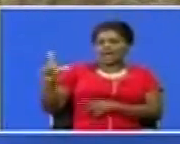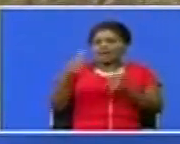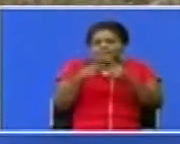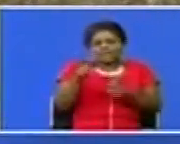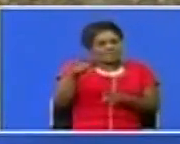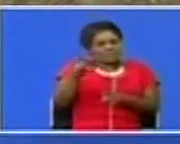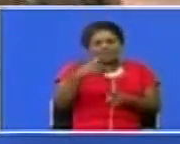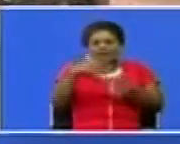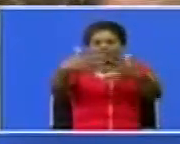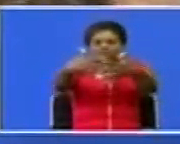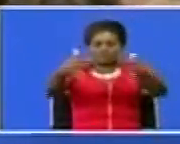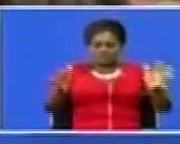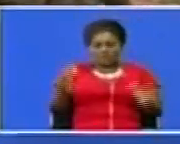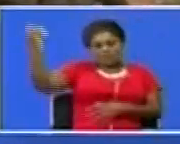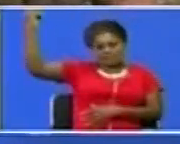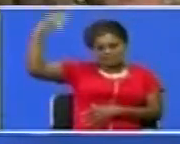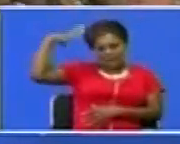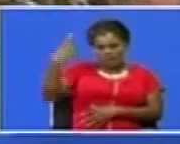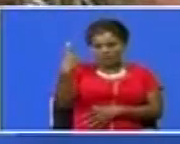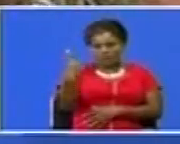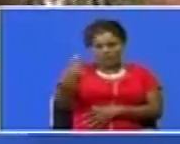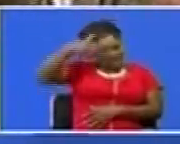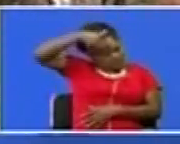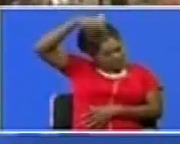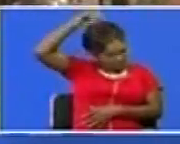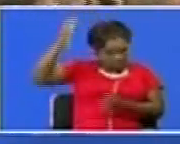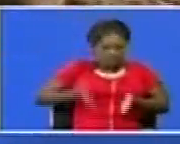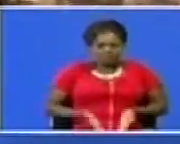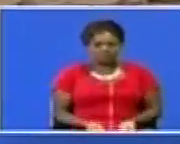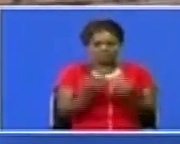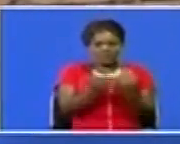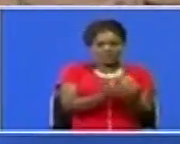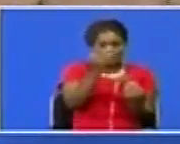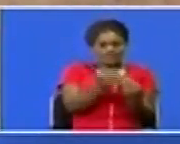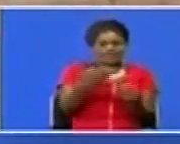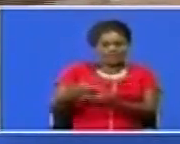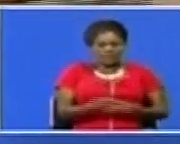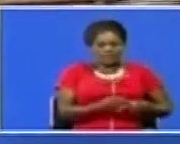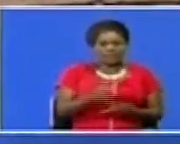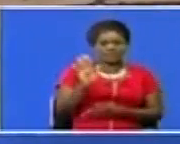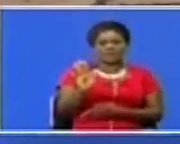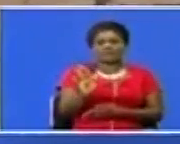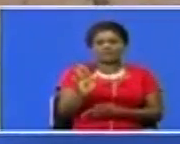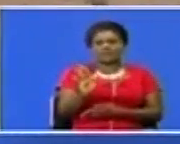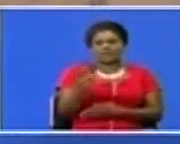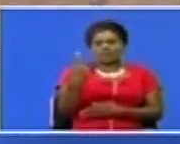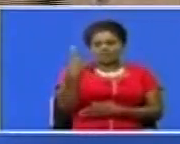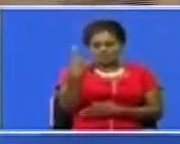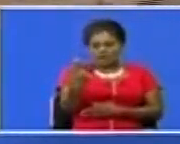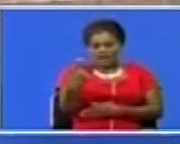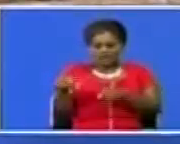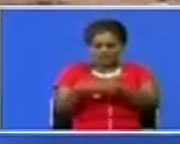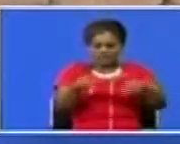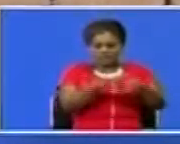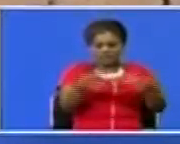na ua la umeme. Shughuli ya mmoja wao wa kike ikiwa kuzaa na kuwalea wanawe hapo. Na bomba moja likazibwa